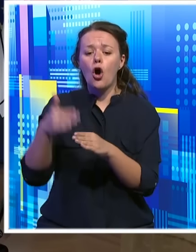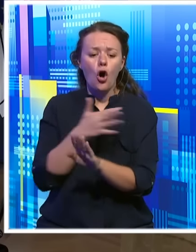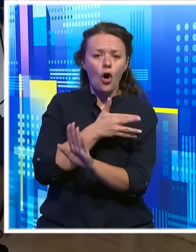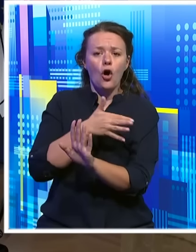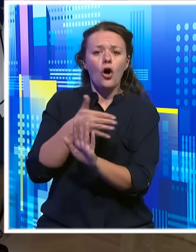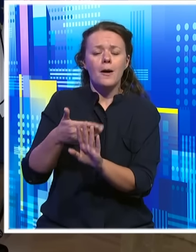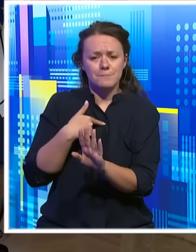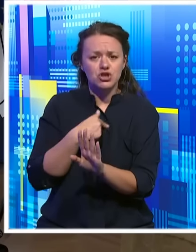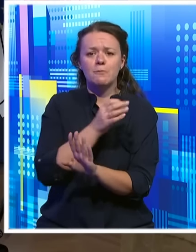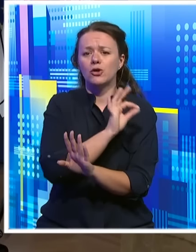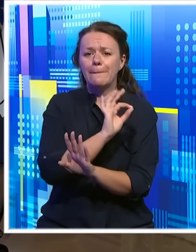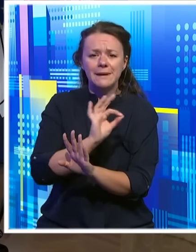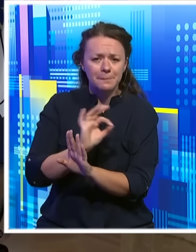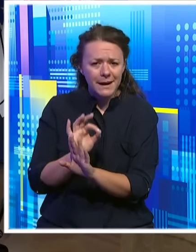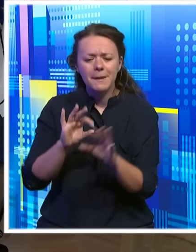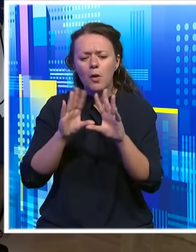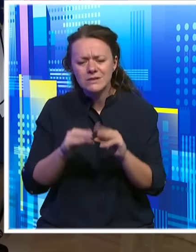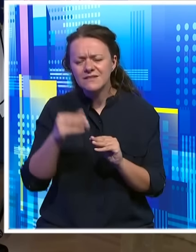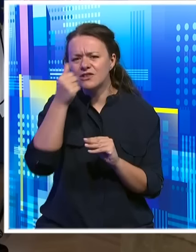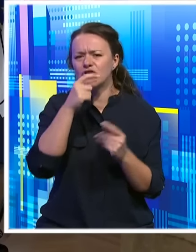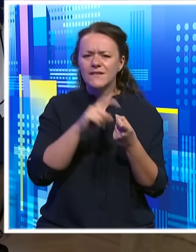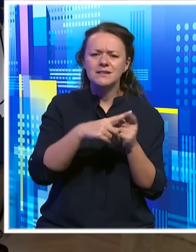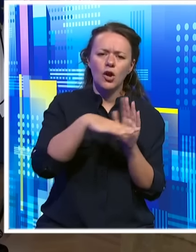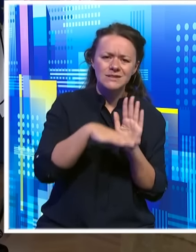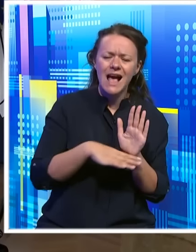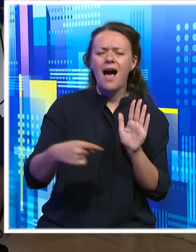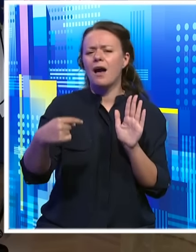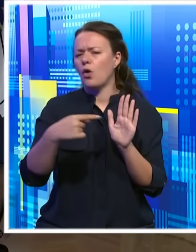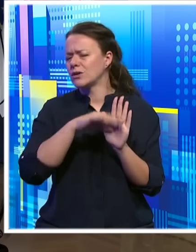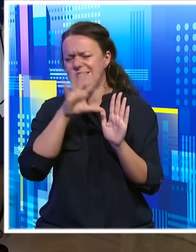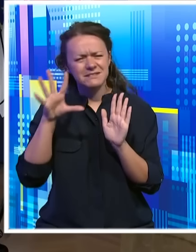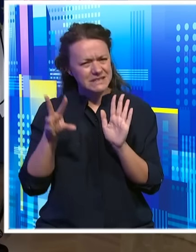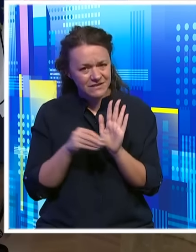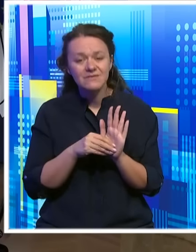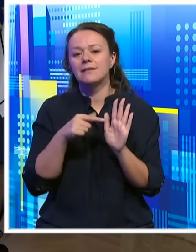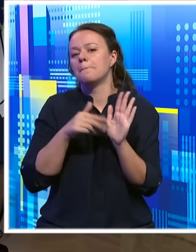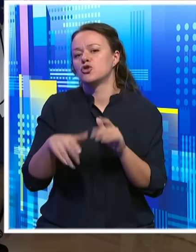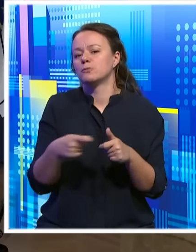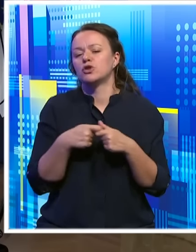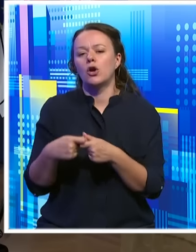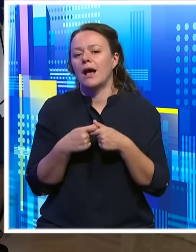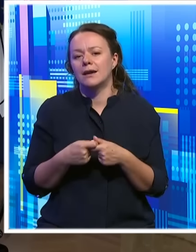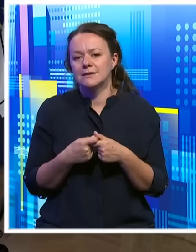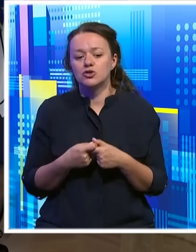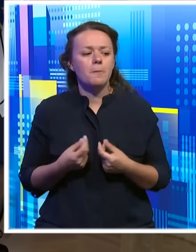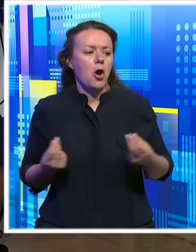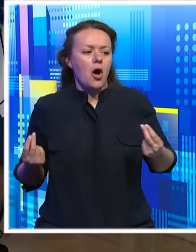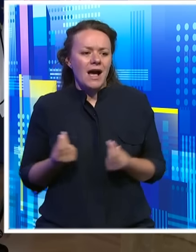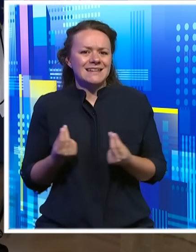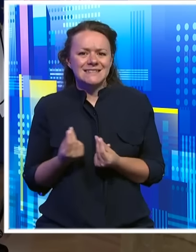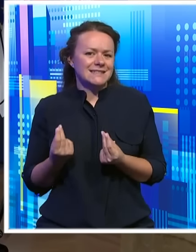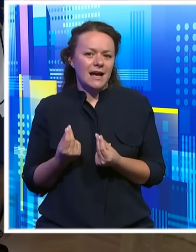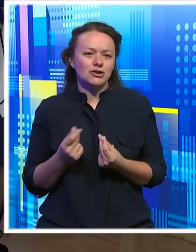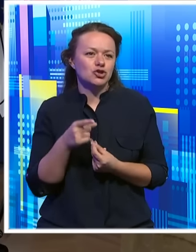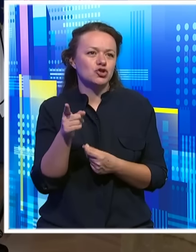tiče zakonske regulative i svega drugog da bismo mogli to da organizujemo. Zašto da bismo mogli to da organizujemo? To nije